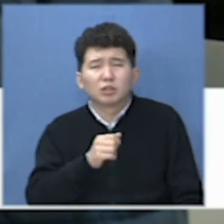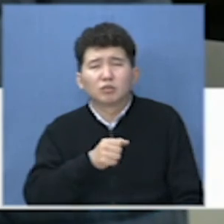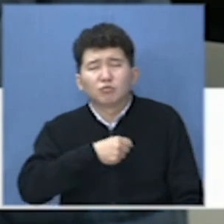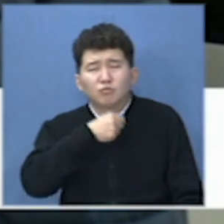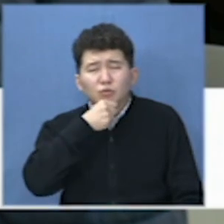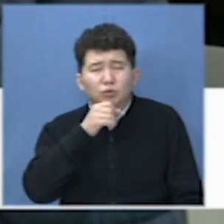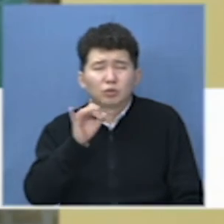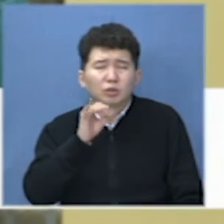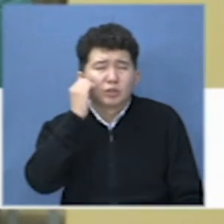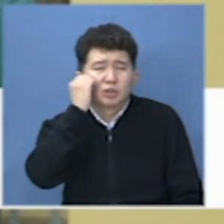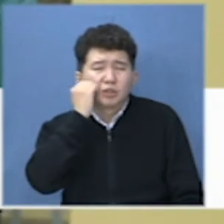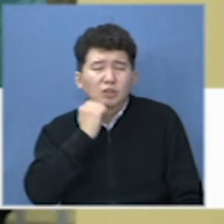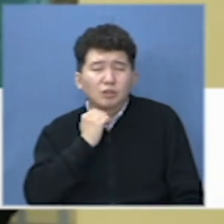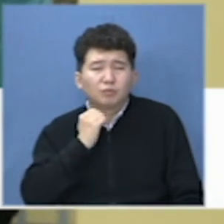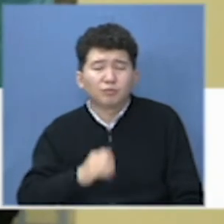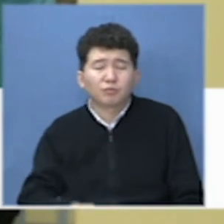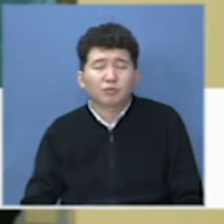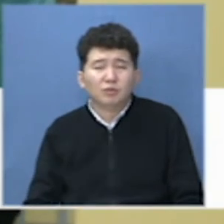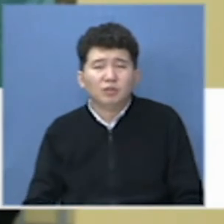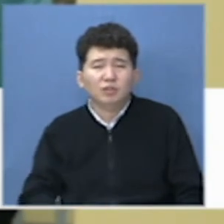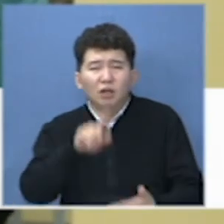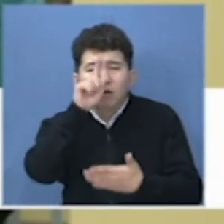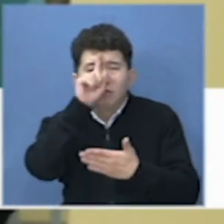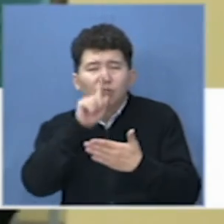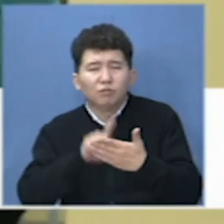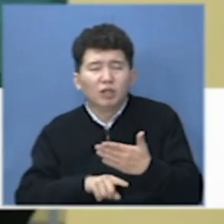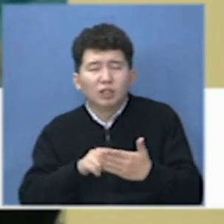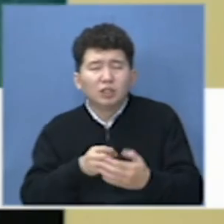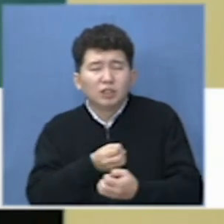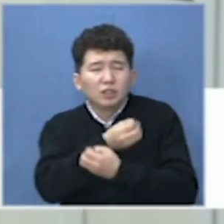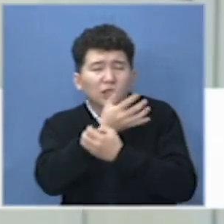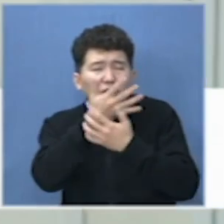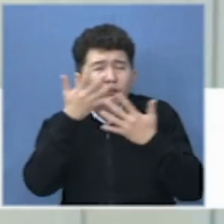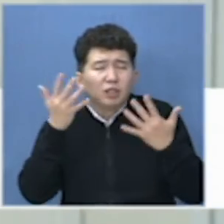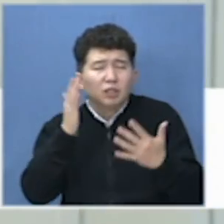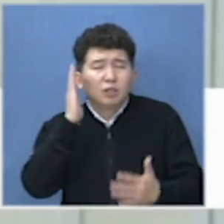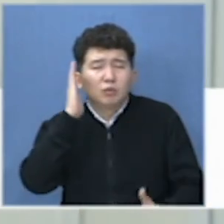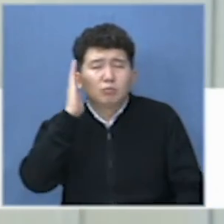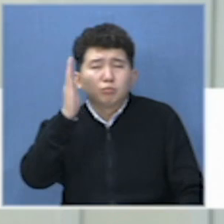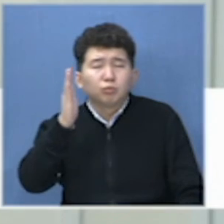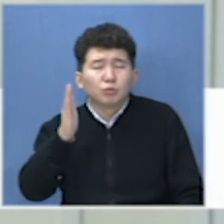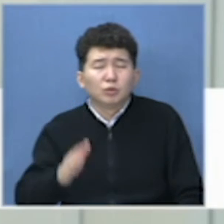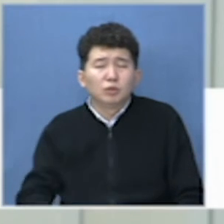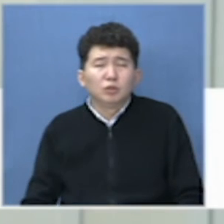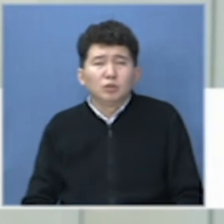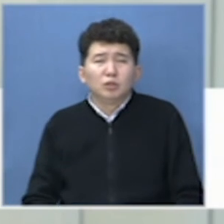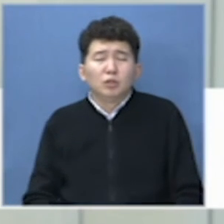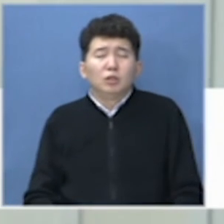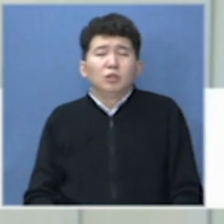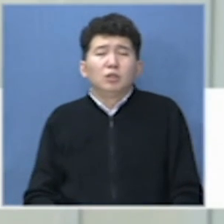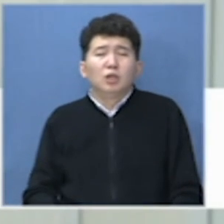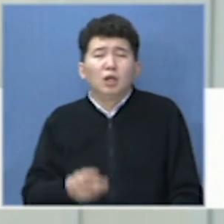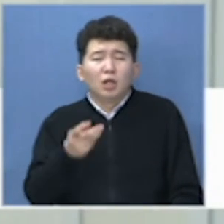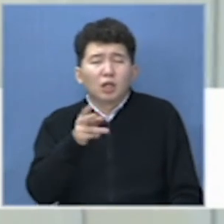пожилые. Всех объединяет вера в светлое будущее и то, что их воля поможет стране определить направление для